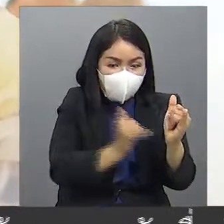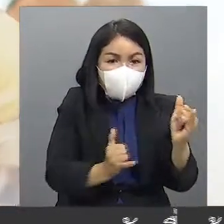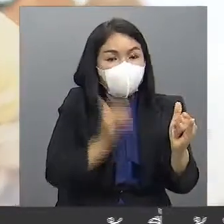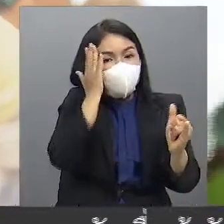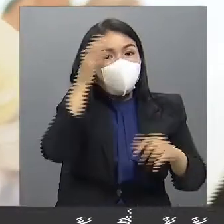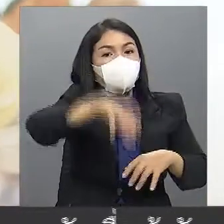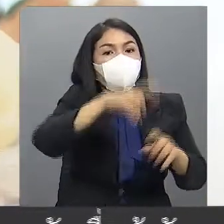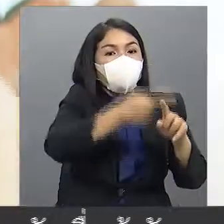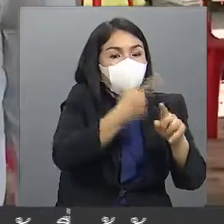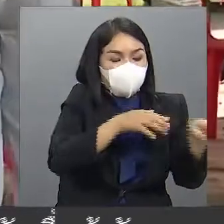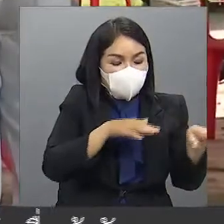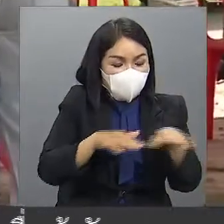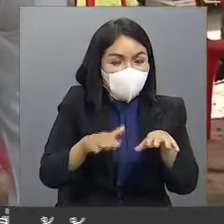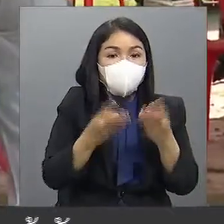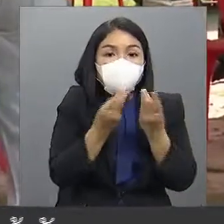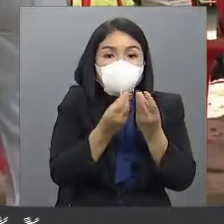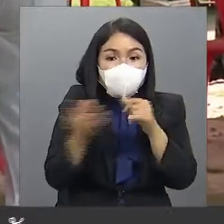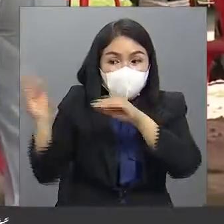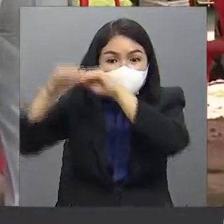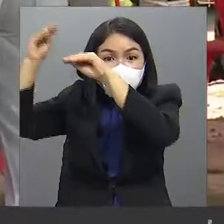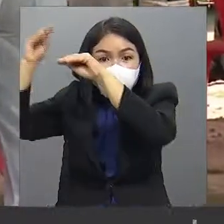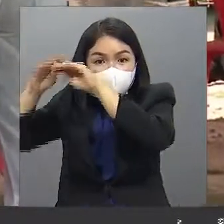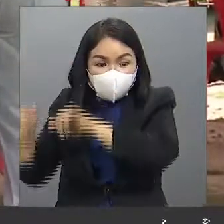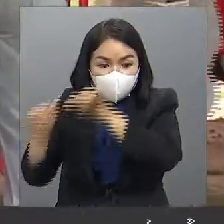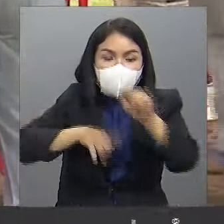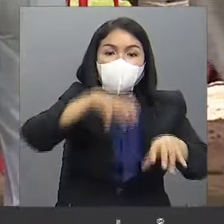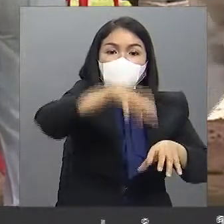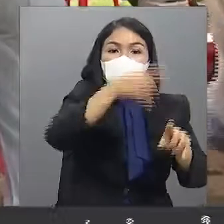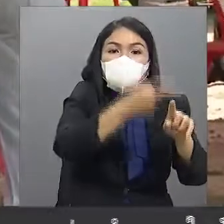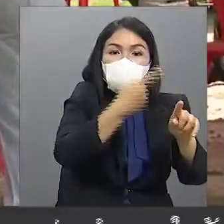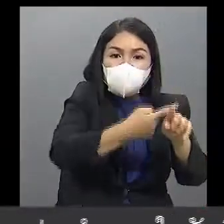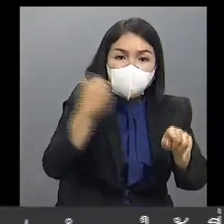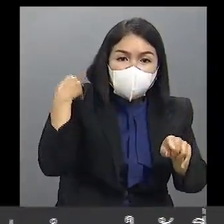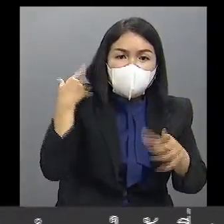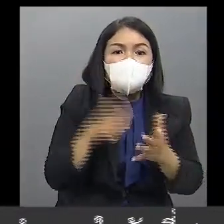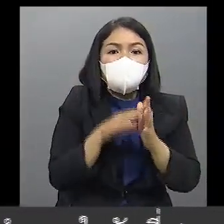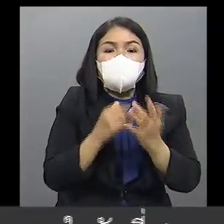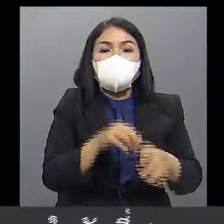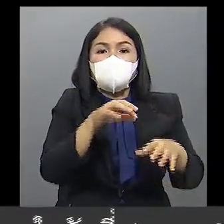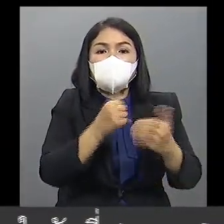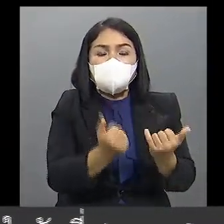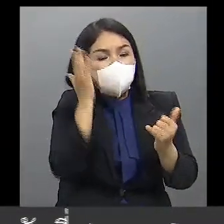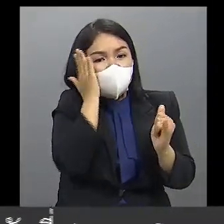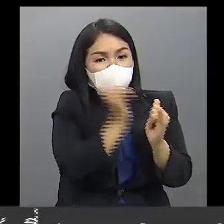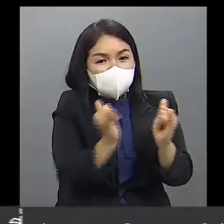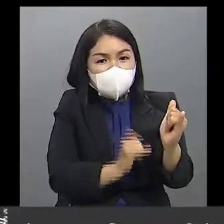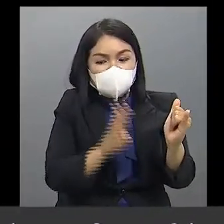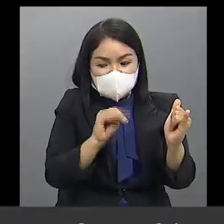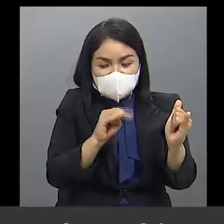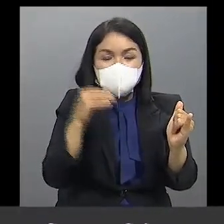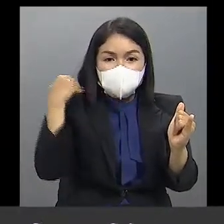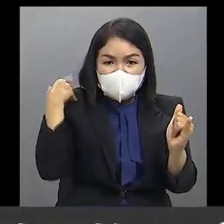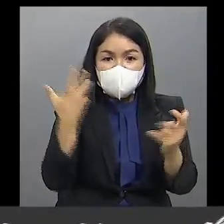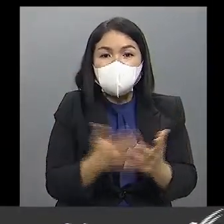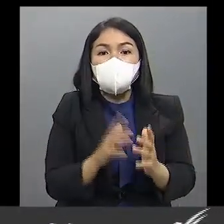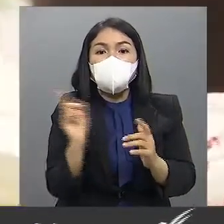ากมีตัวเลขผู้ติดเชื้อเพิ่มขึ้นจากคลัสเตอร์นี้โดยเบื้องต้นได้สำรองไว้เพิ่มอีก40เตียงค่ะทั้งนี้จำนวนผู้ติดเชื้อในจังหวั